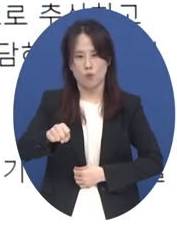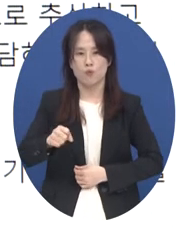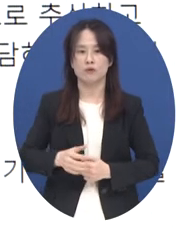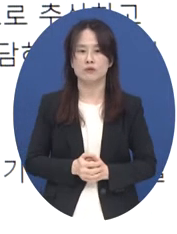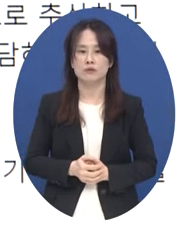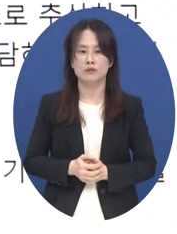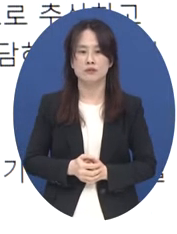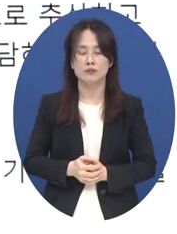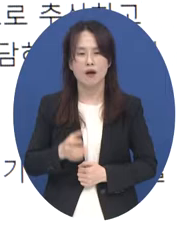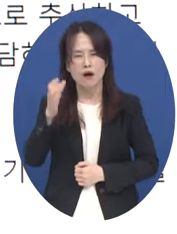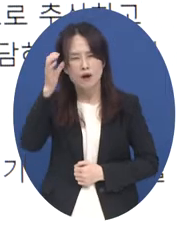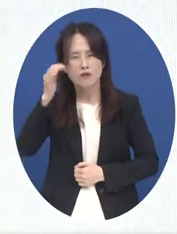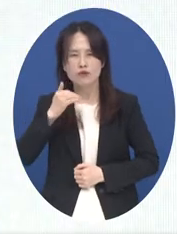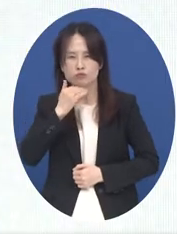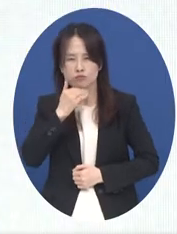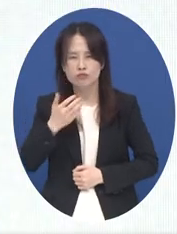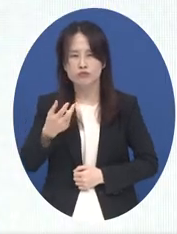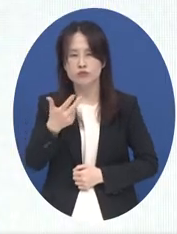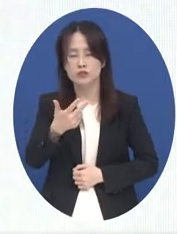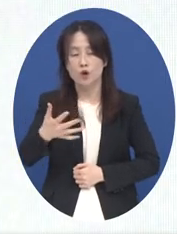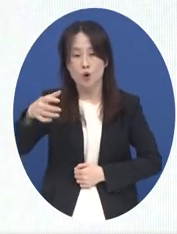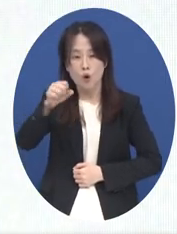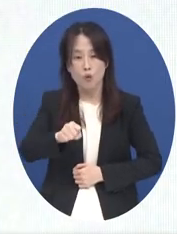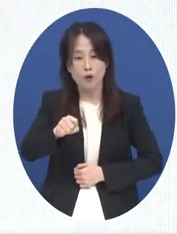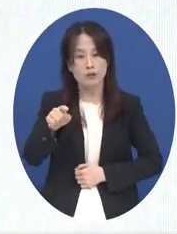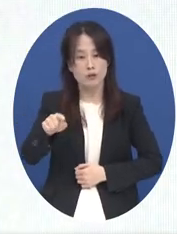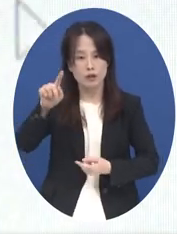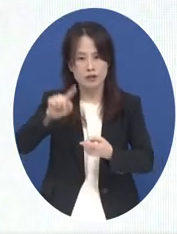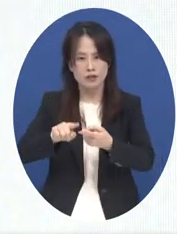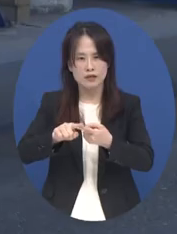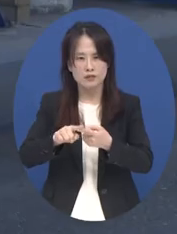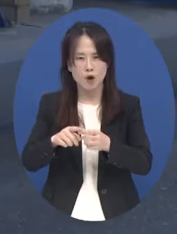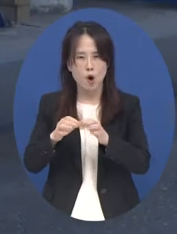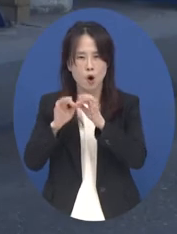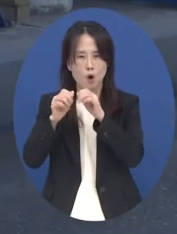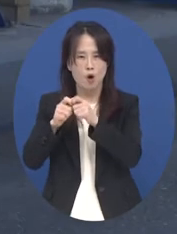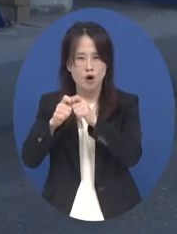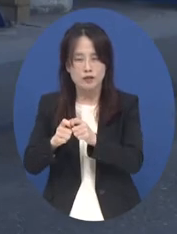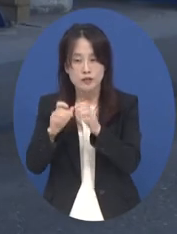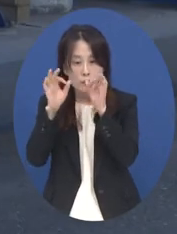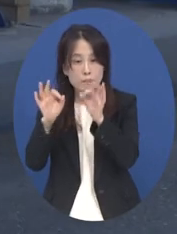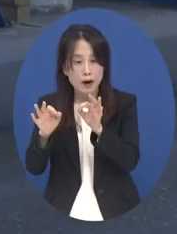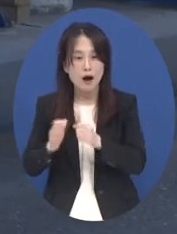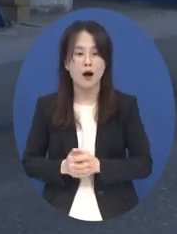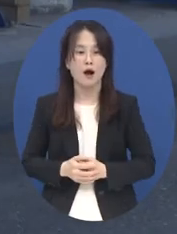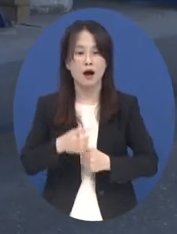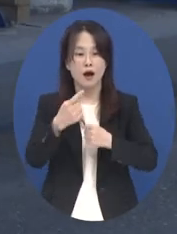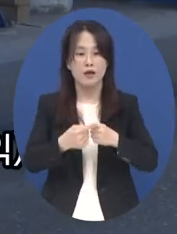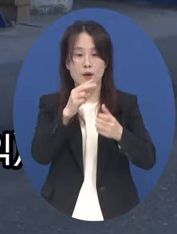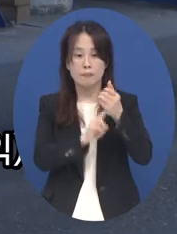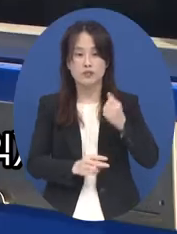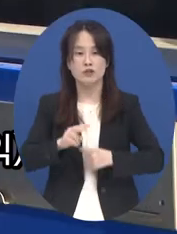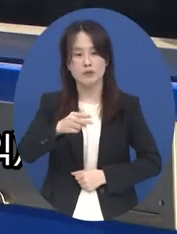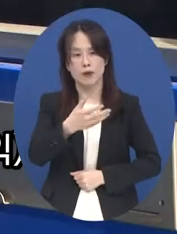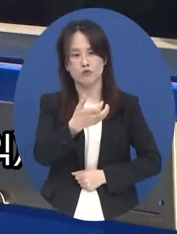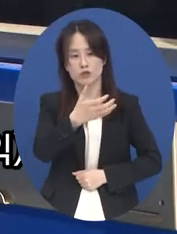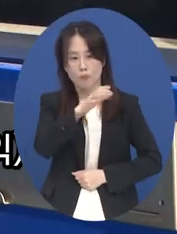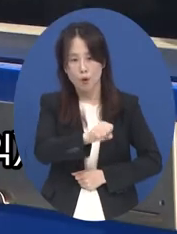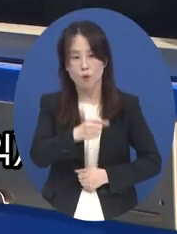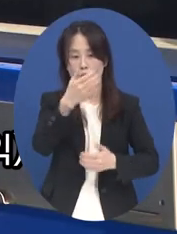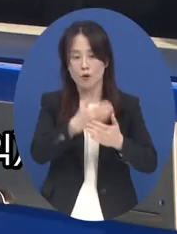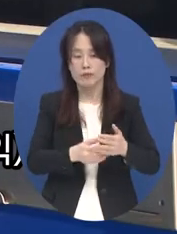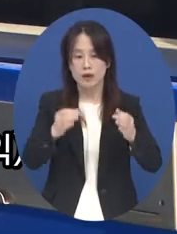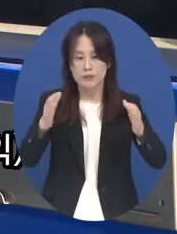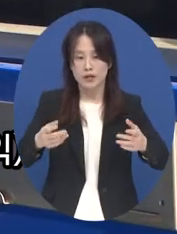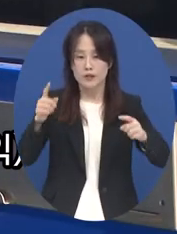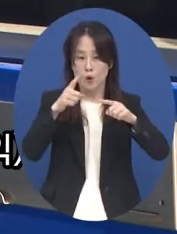한편 일산대교의 기대 수익이 7천억 원이란 주장을 팩트체크해봤습니다. 일산대교 연간 매출액은 290억 원, 남은 기간을 곱한